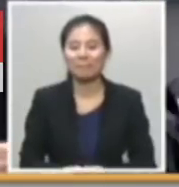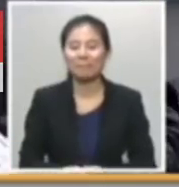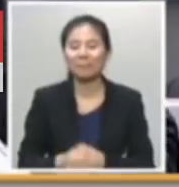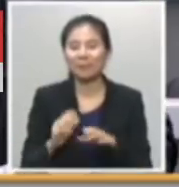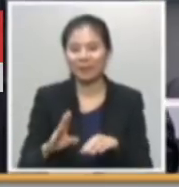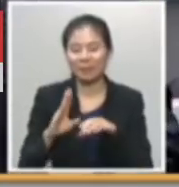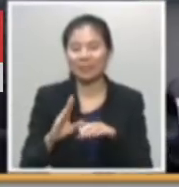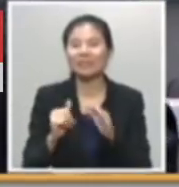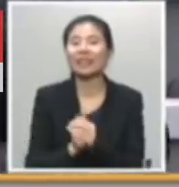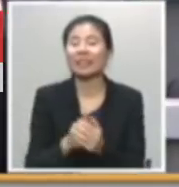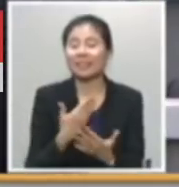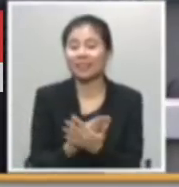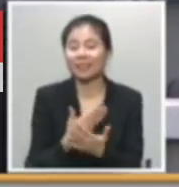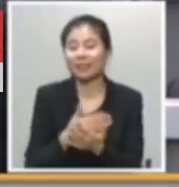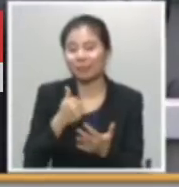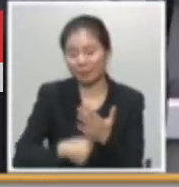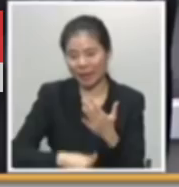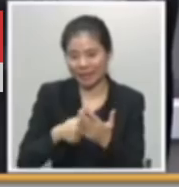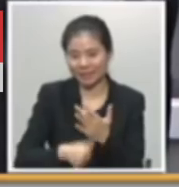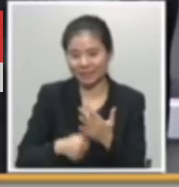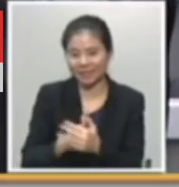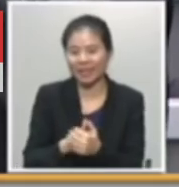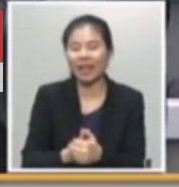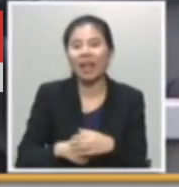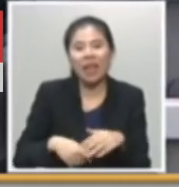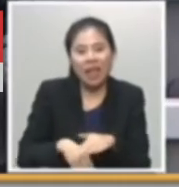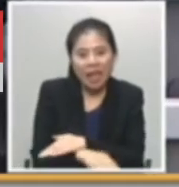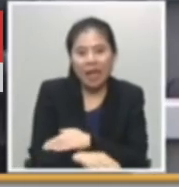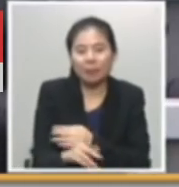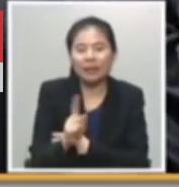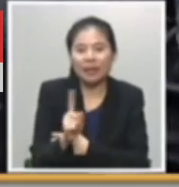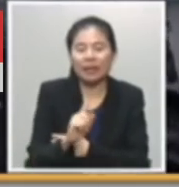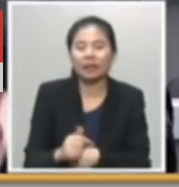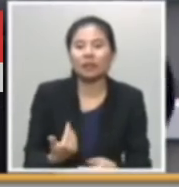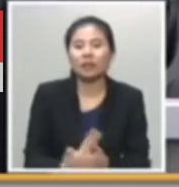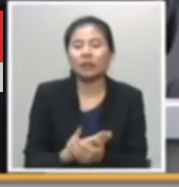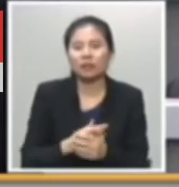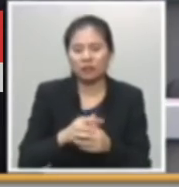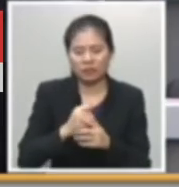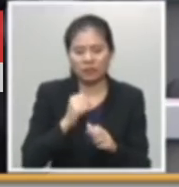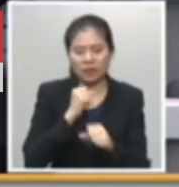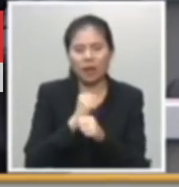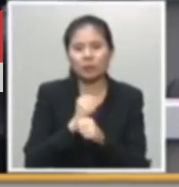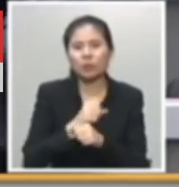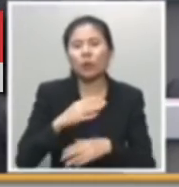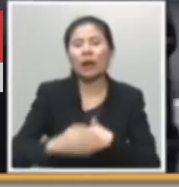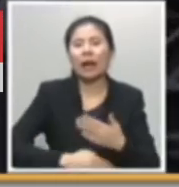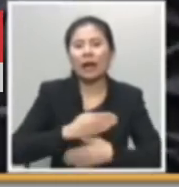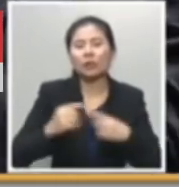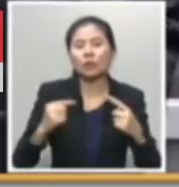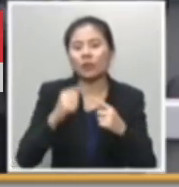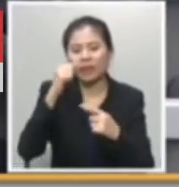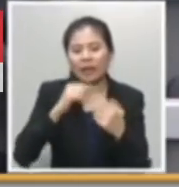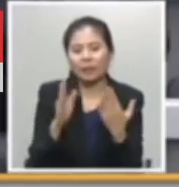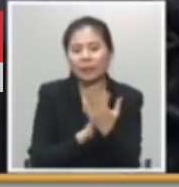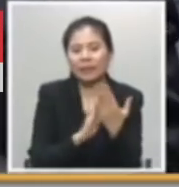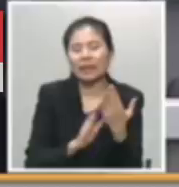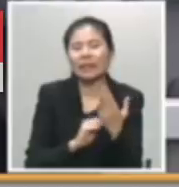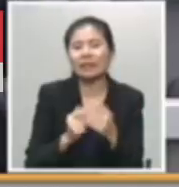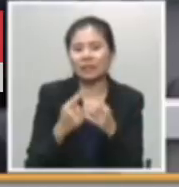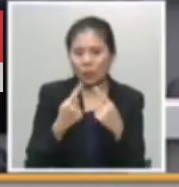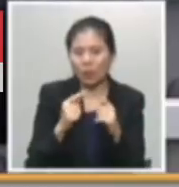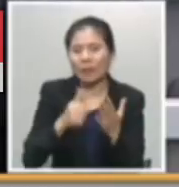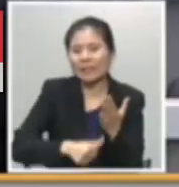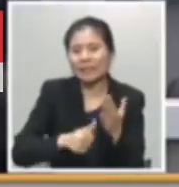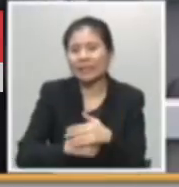าเลี่ยงภาษียังไงทำธุรกิจในประเทศไทยสร้างกำไรมหาศาลฟอกเงินตามเกาะแก่งต่างๆเลี่ยงภาษี